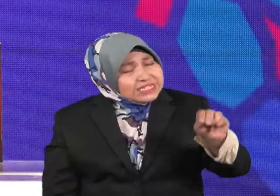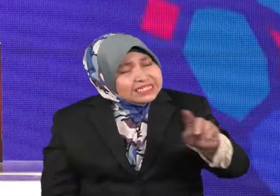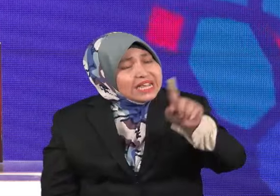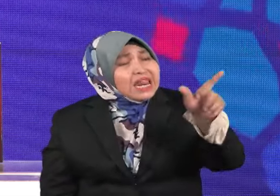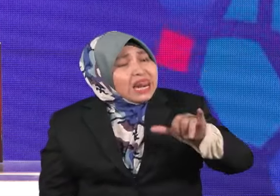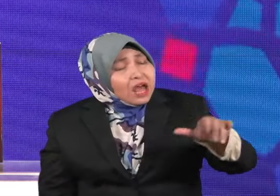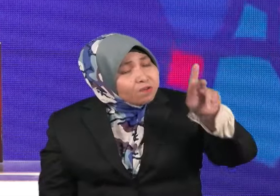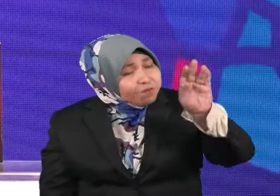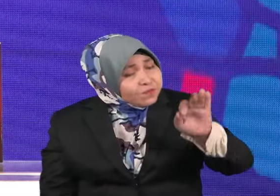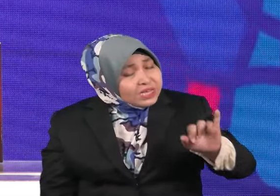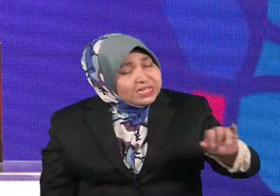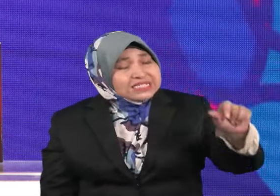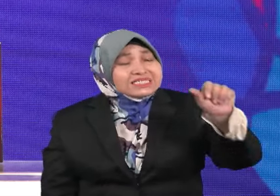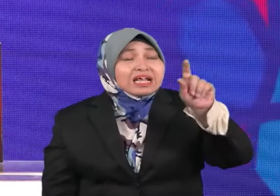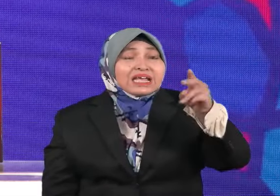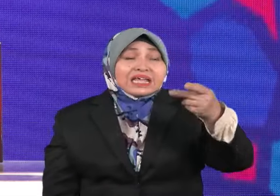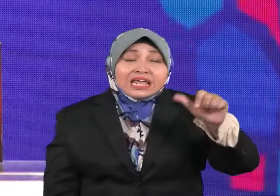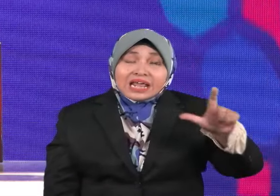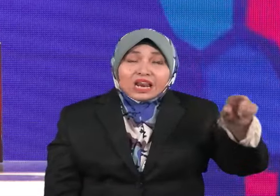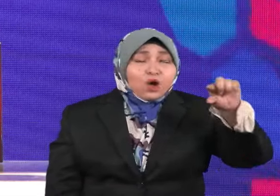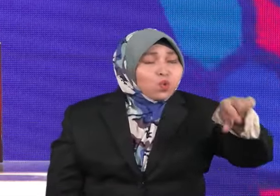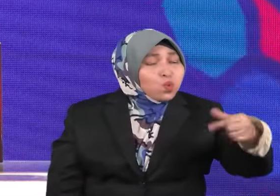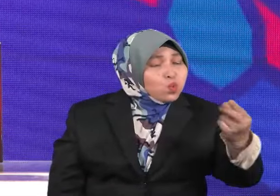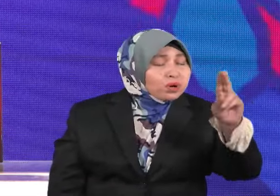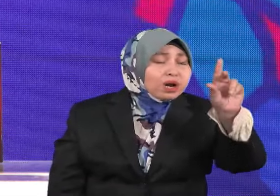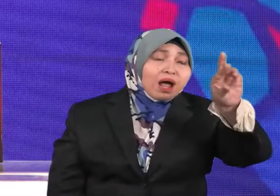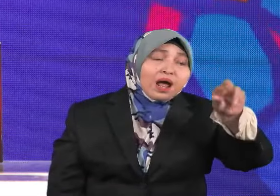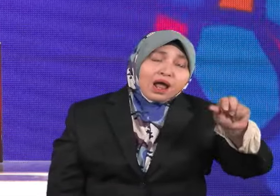unzila fihi